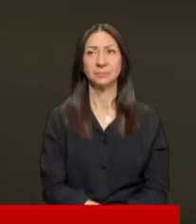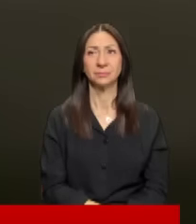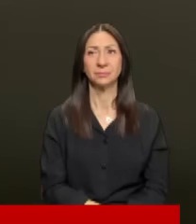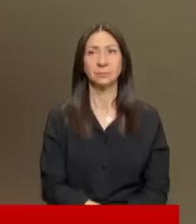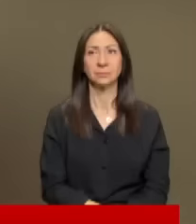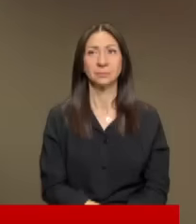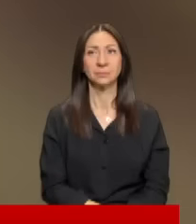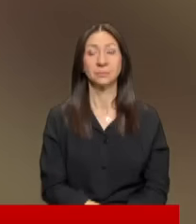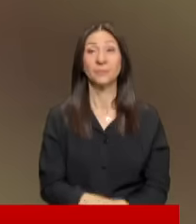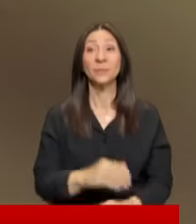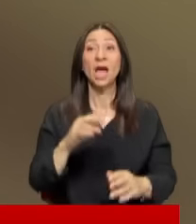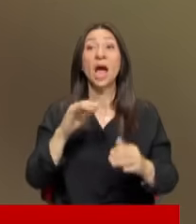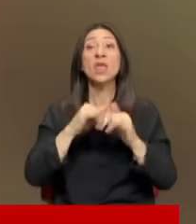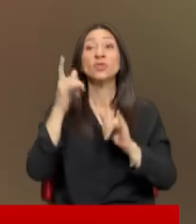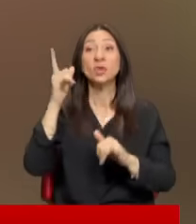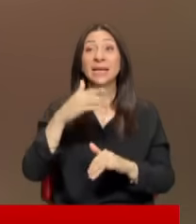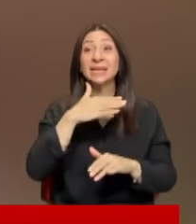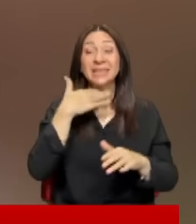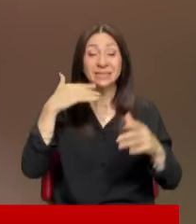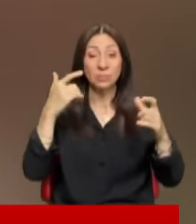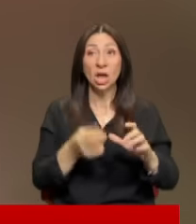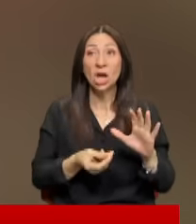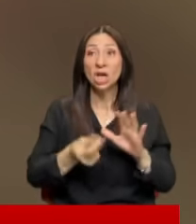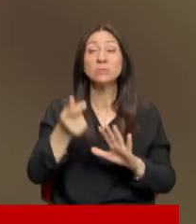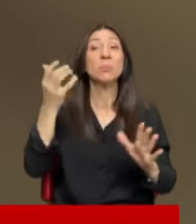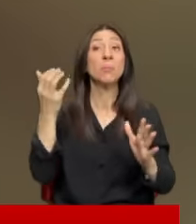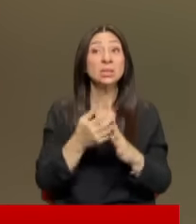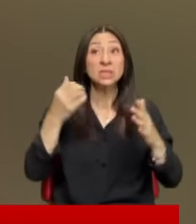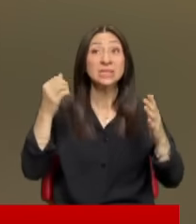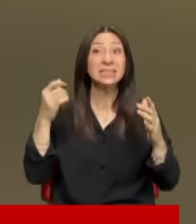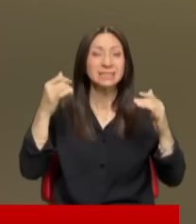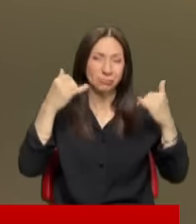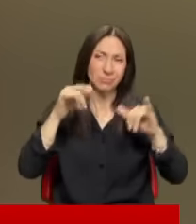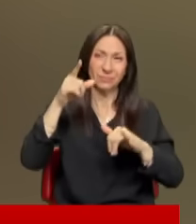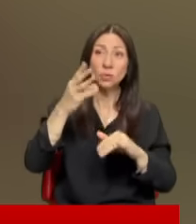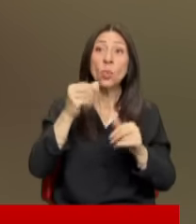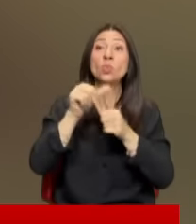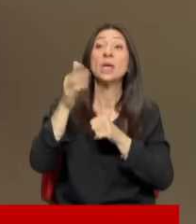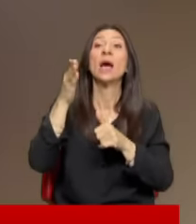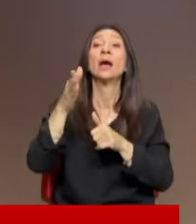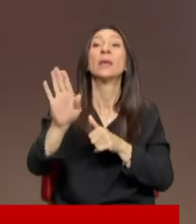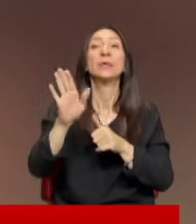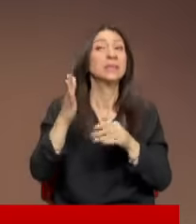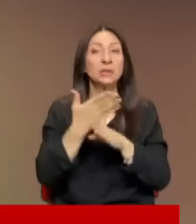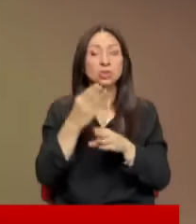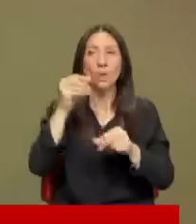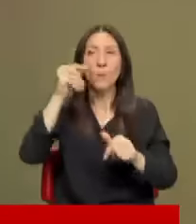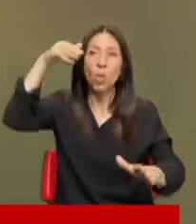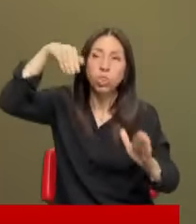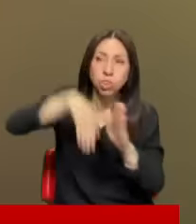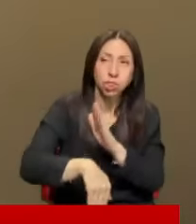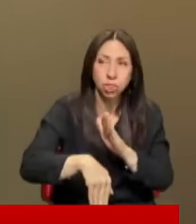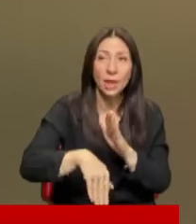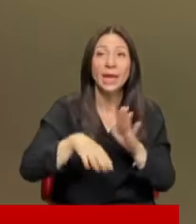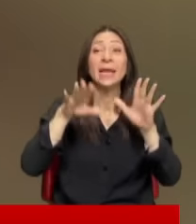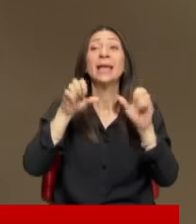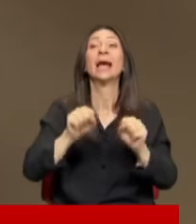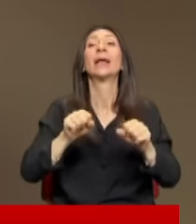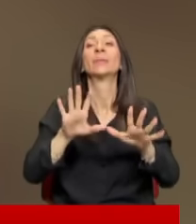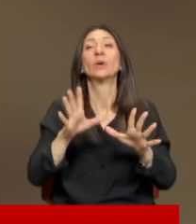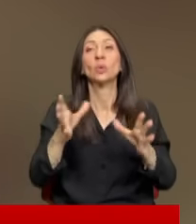Gitti vallahi. Arnavutköy'de kesim alanından kaçmayı başaran dana da çok uzağa gidemedi çünkü çamura saplandı. Yakalama